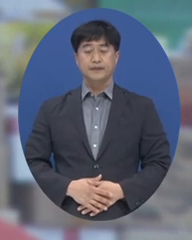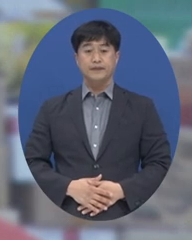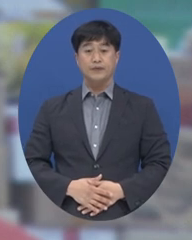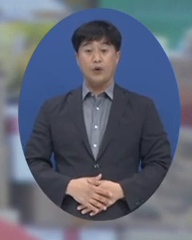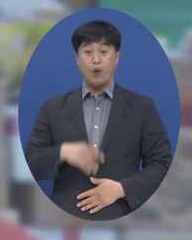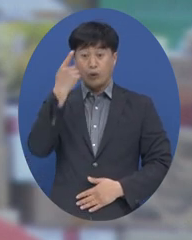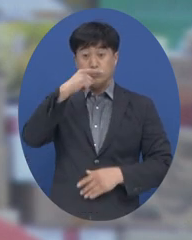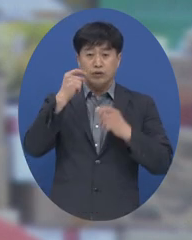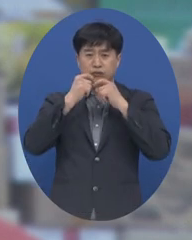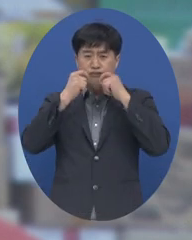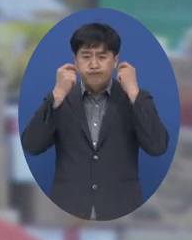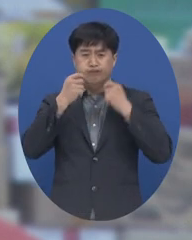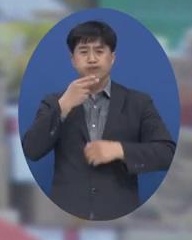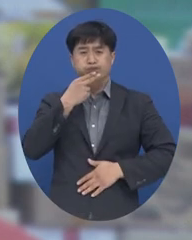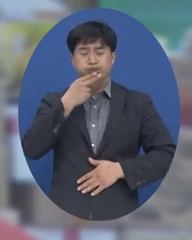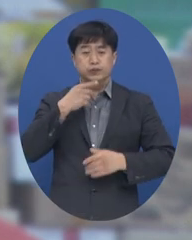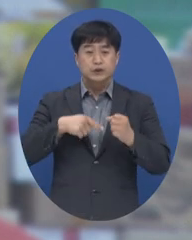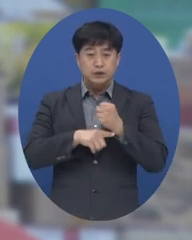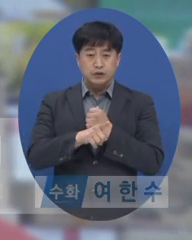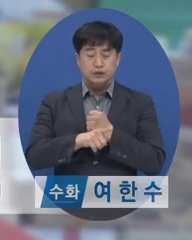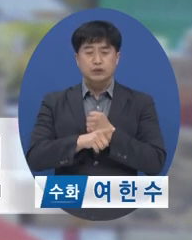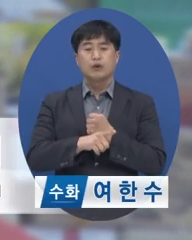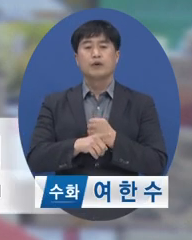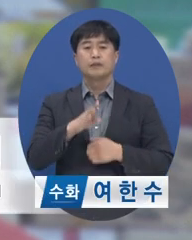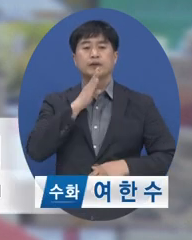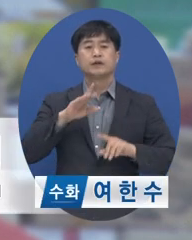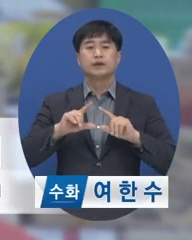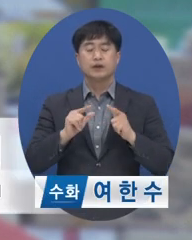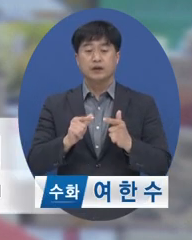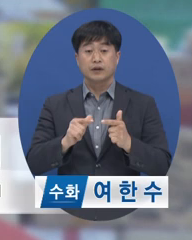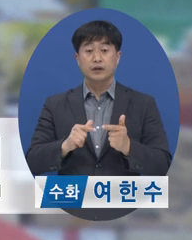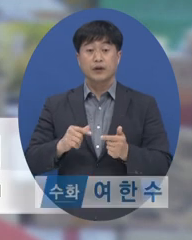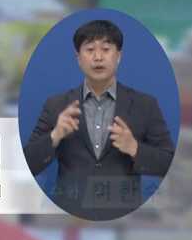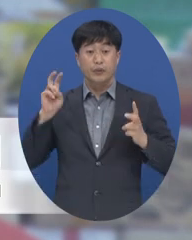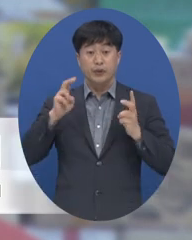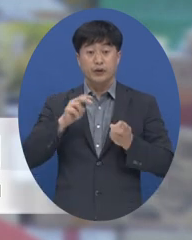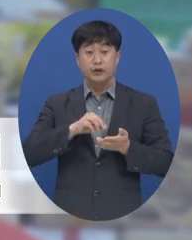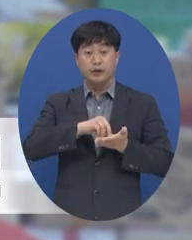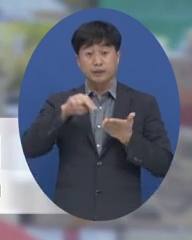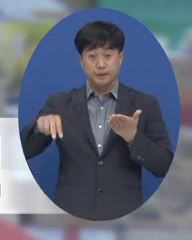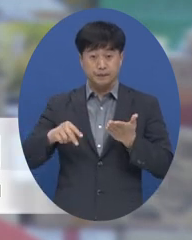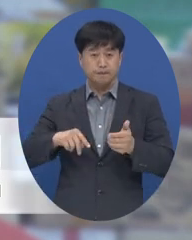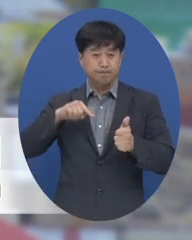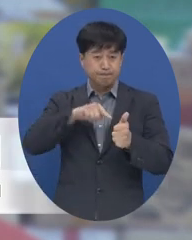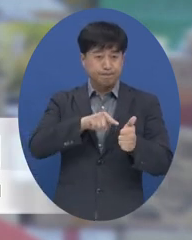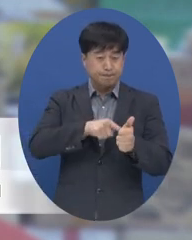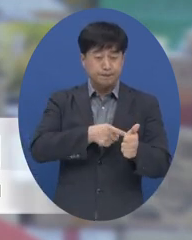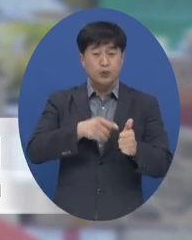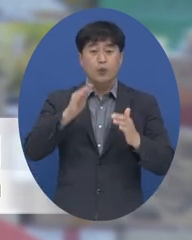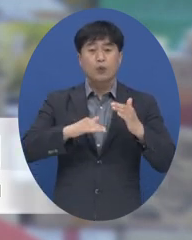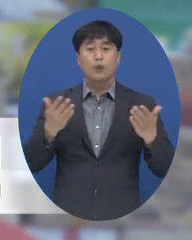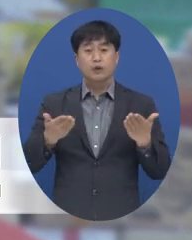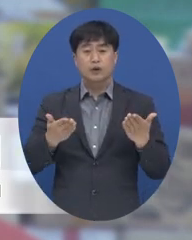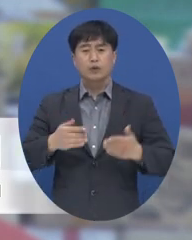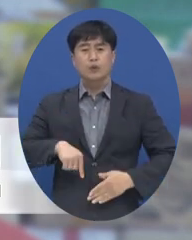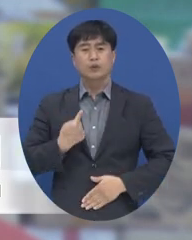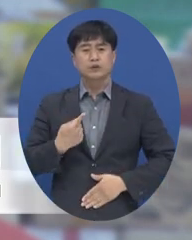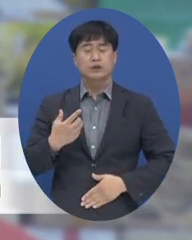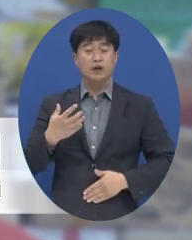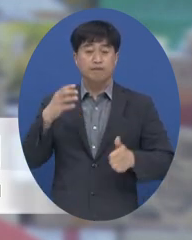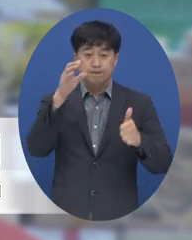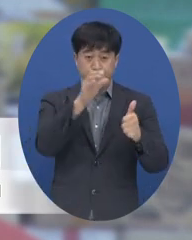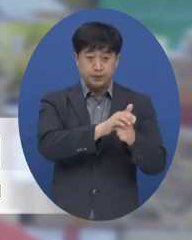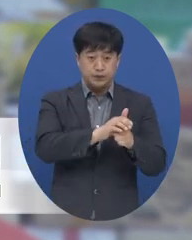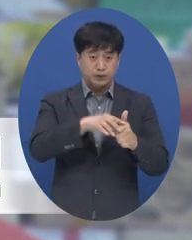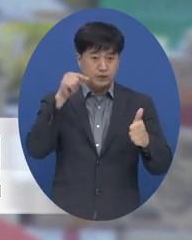얼굴에 5승 끼가 없다는 이유로 부당하게 퇴사를 강요하거나 공동으로 작업해야 할 일을 경비원 혼자서 처리하라는